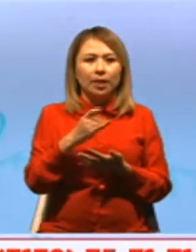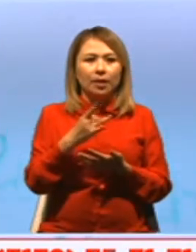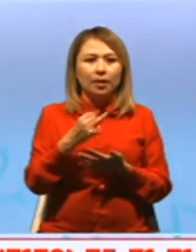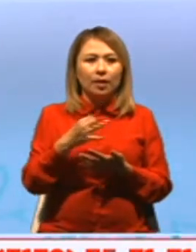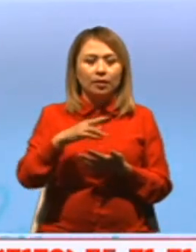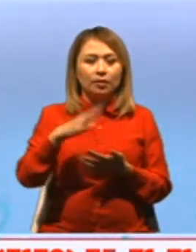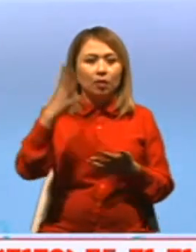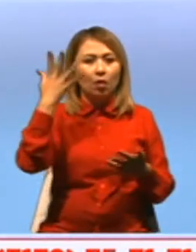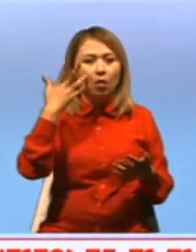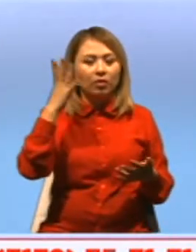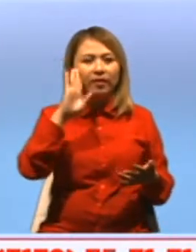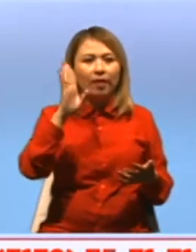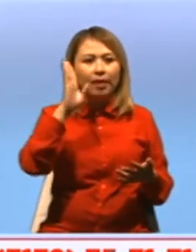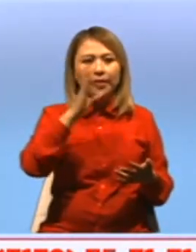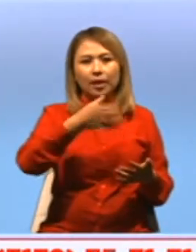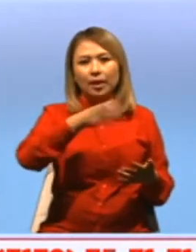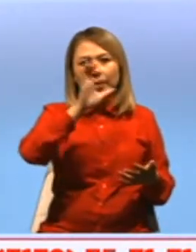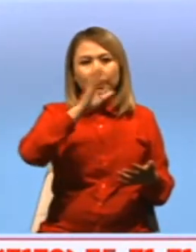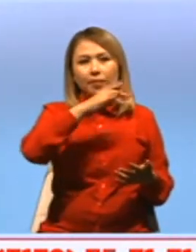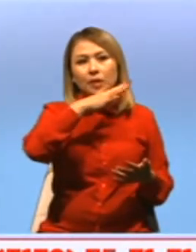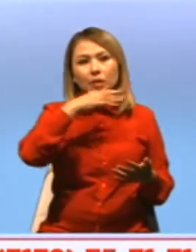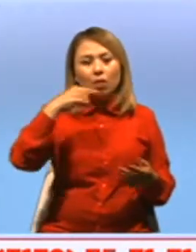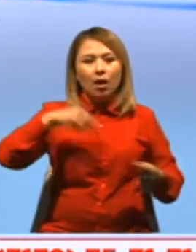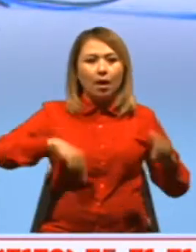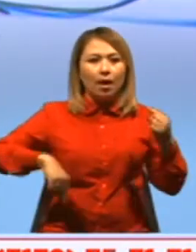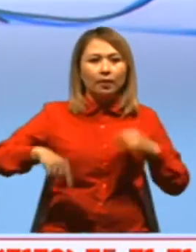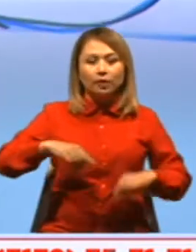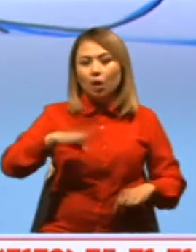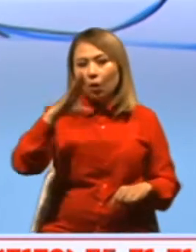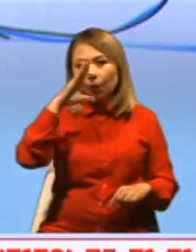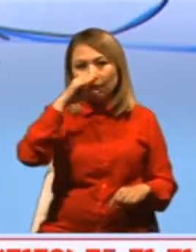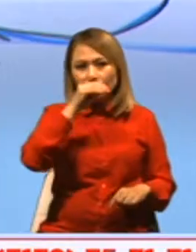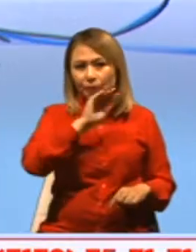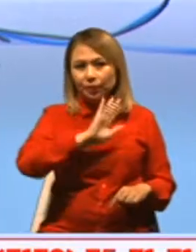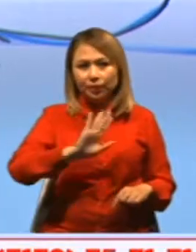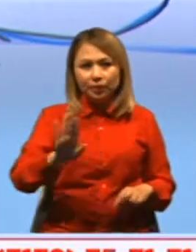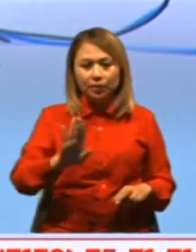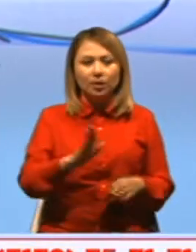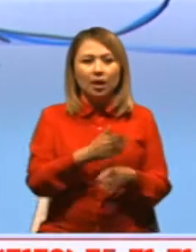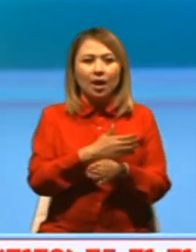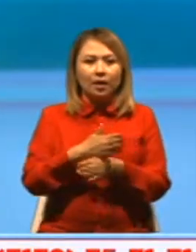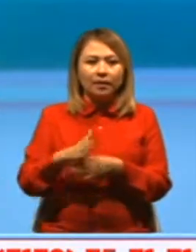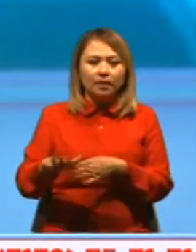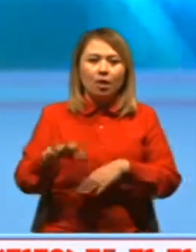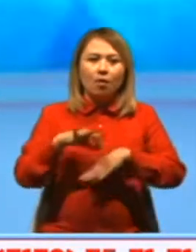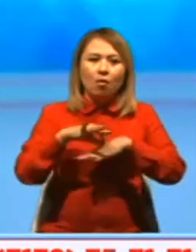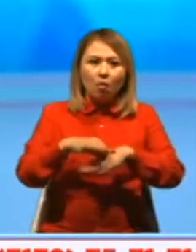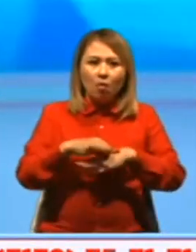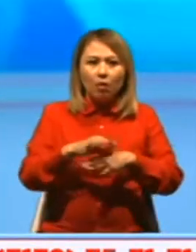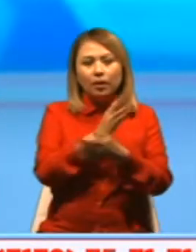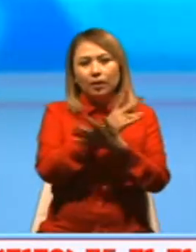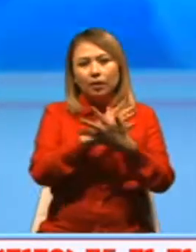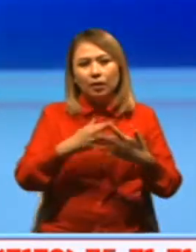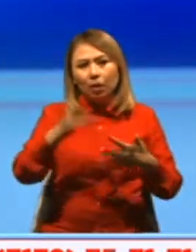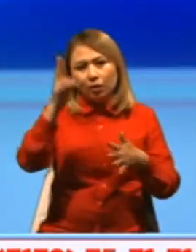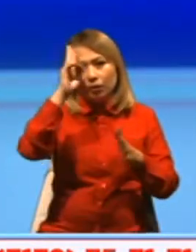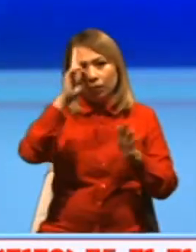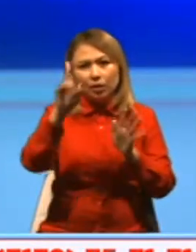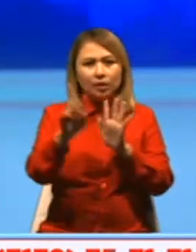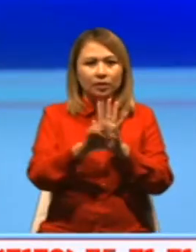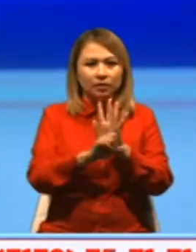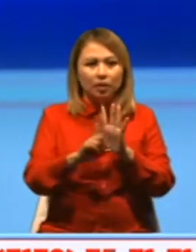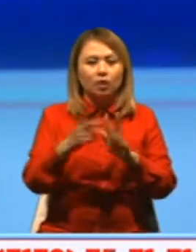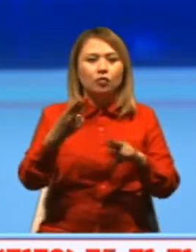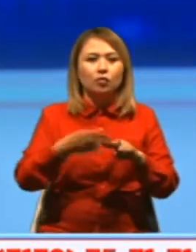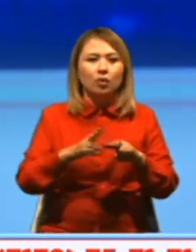суды көп ішкен кезде ағза үлгере алмайды оны шығаруға, бөлуге, тер арқылы болсын, қалай болсын, зәр арқылы болсын. Сол